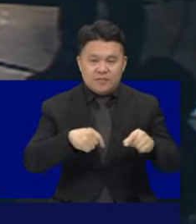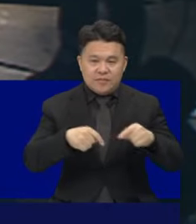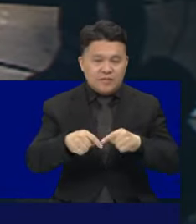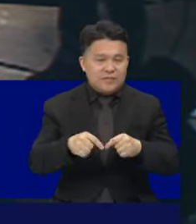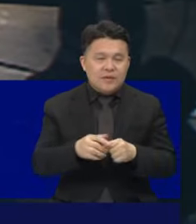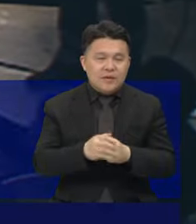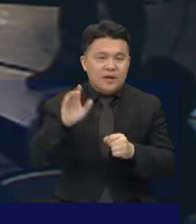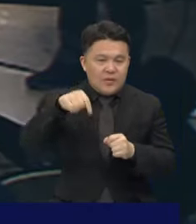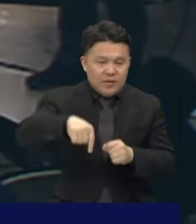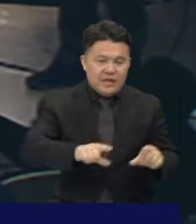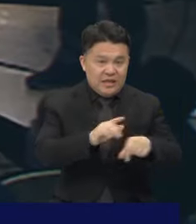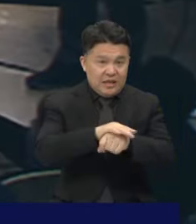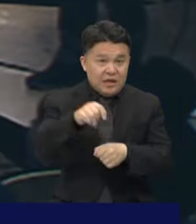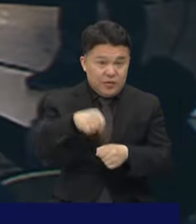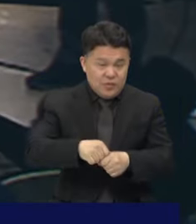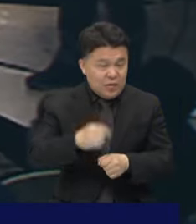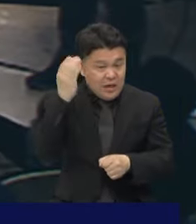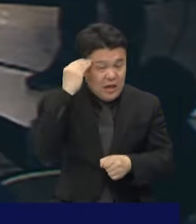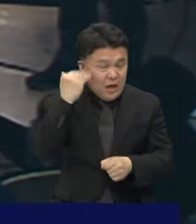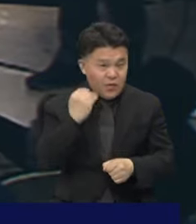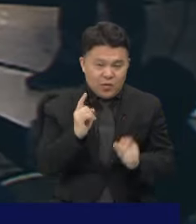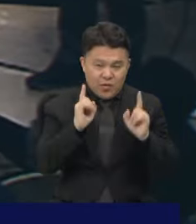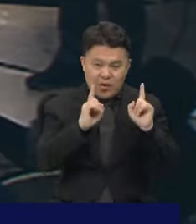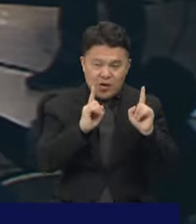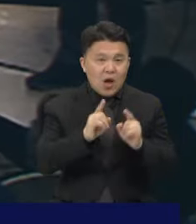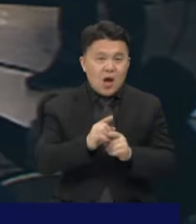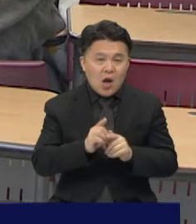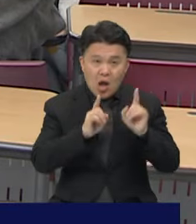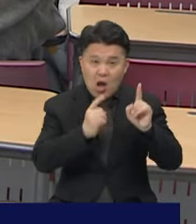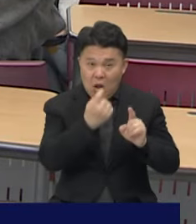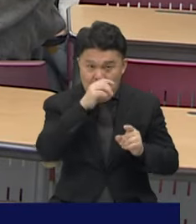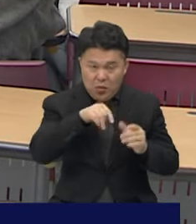위해 한국어 어학당을 찾고 있습니다. 김세희 기자입니다.